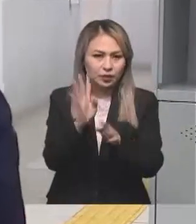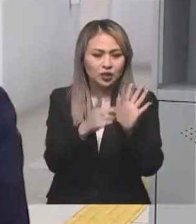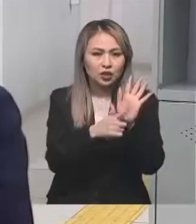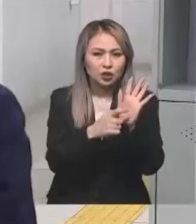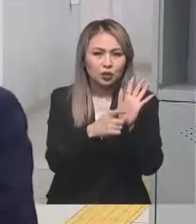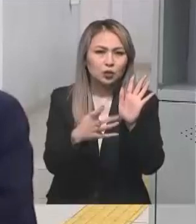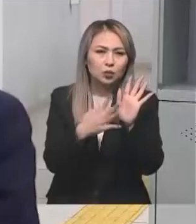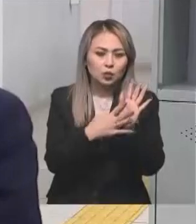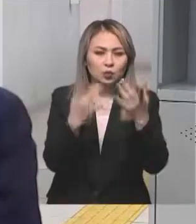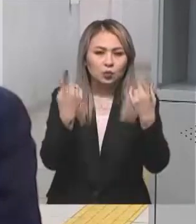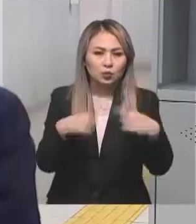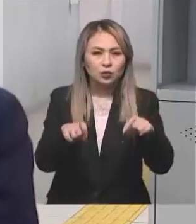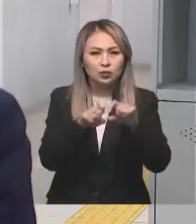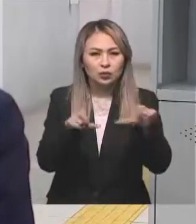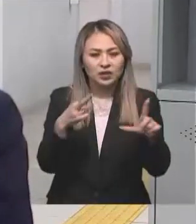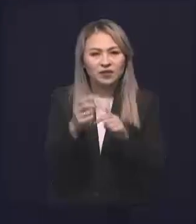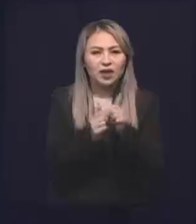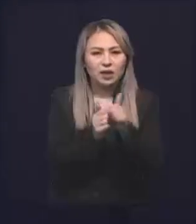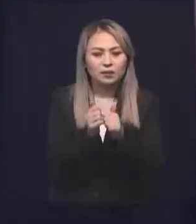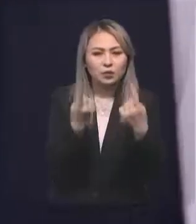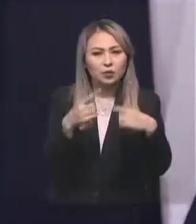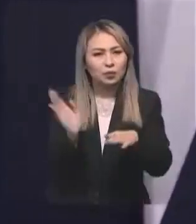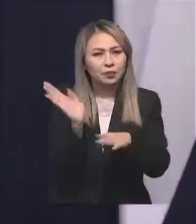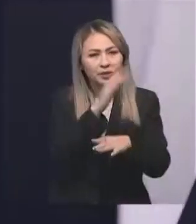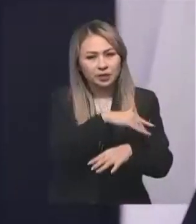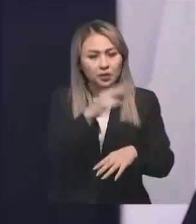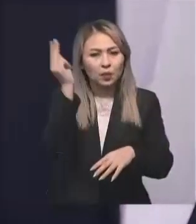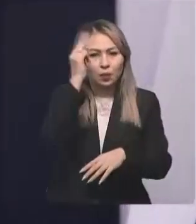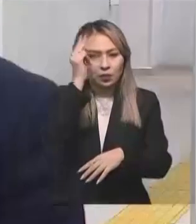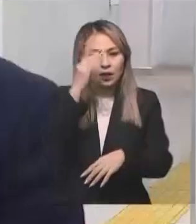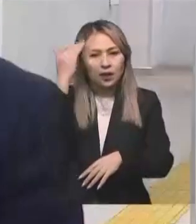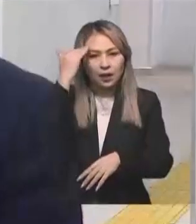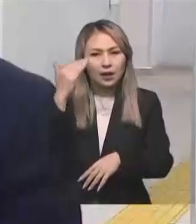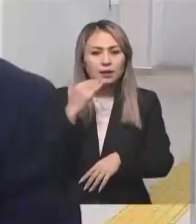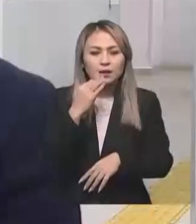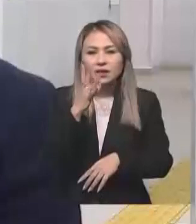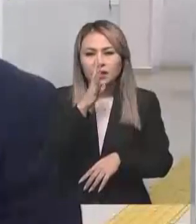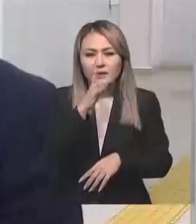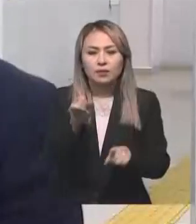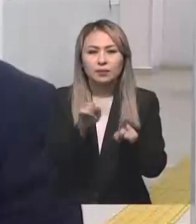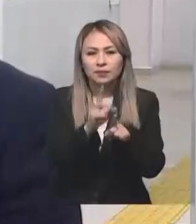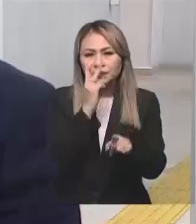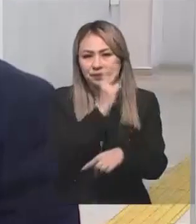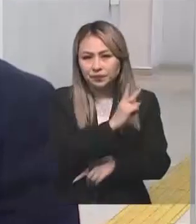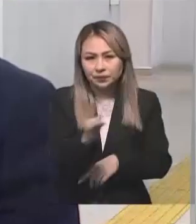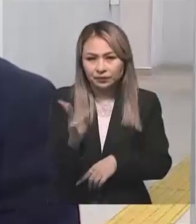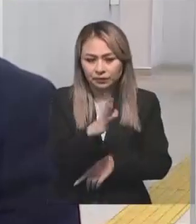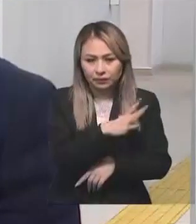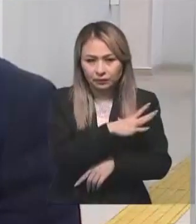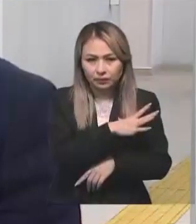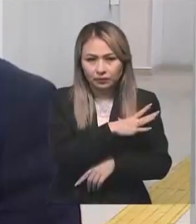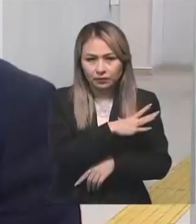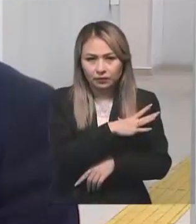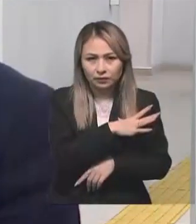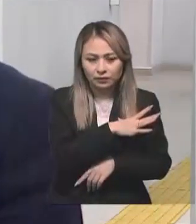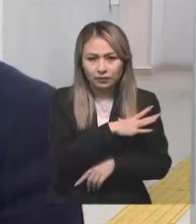709 бала басқа мектепке екінші ауысымға барады. Жаз кезінде бізде негізі олар қарады,